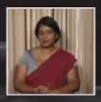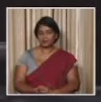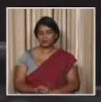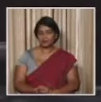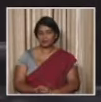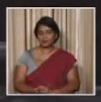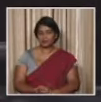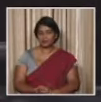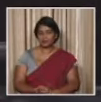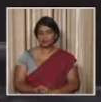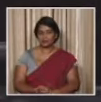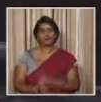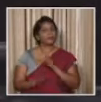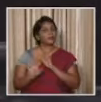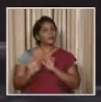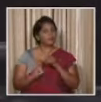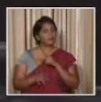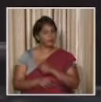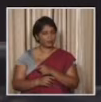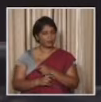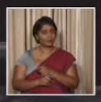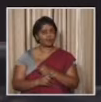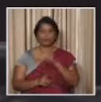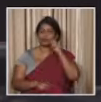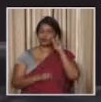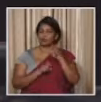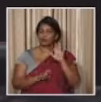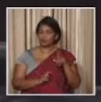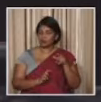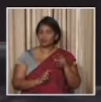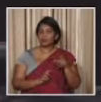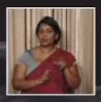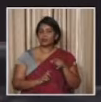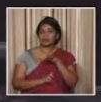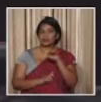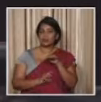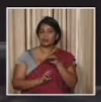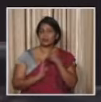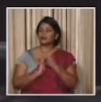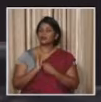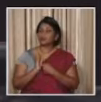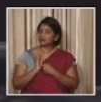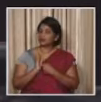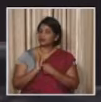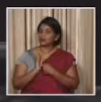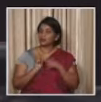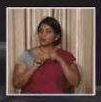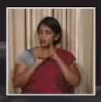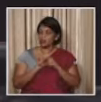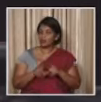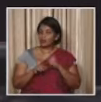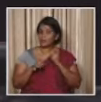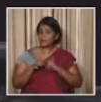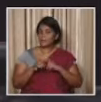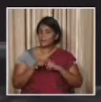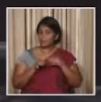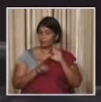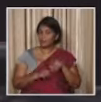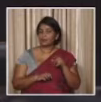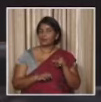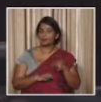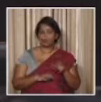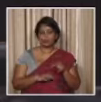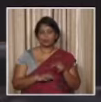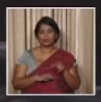නමුත් ඒ පාලකයාත් ඒ පුරවැසියාත් අතර තියෙන සමාජ සම්මුතිය මේ විදියට ප්‍රශ්න වෙන එක